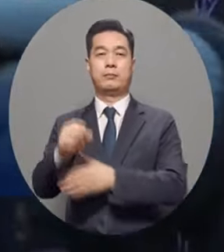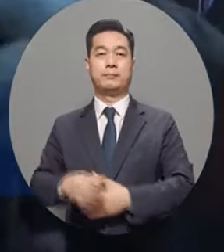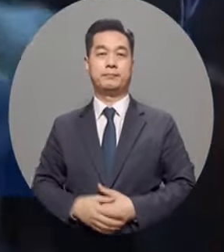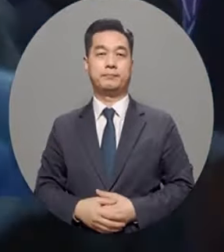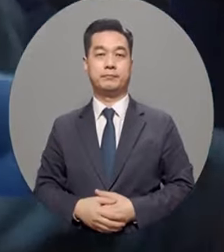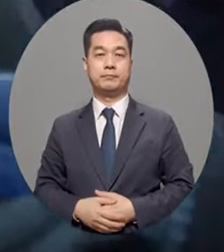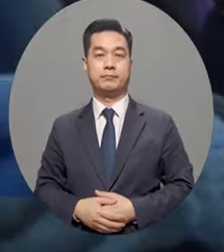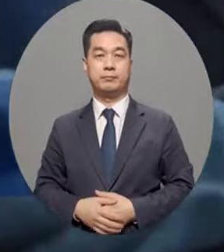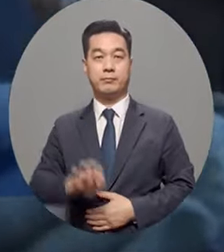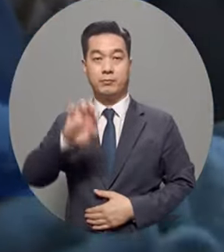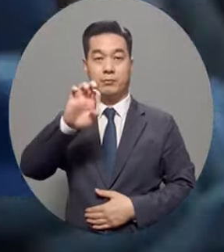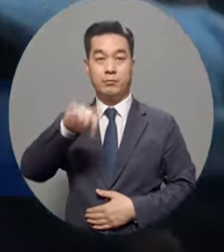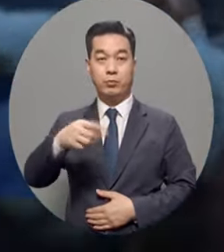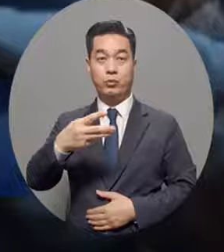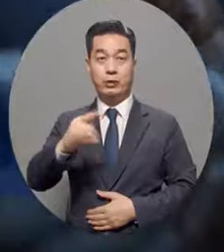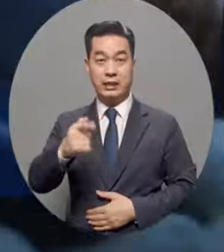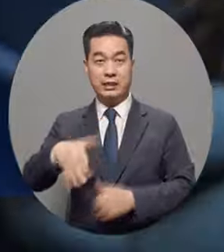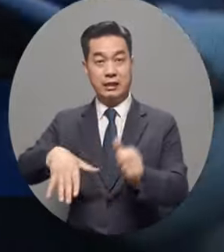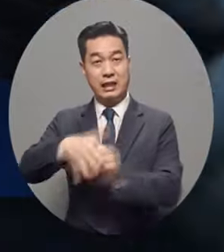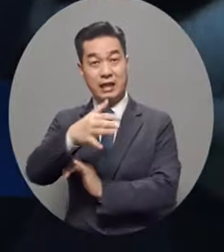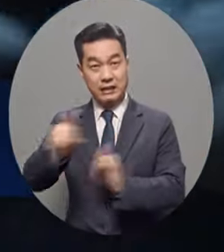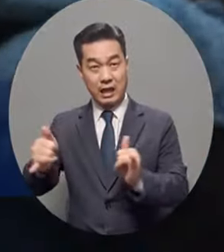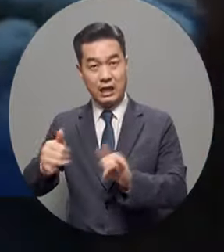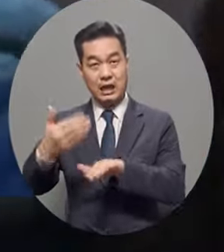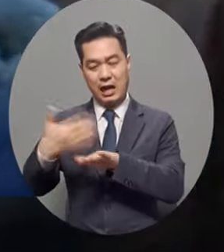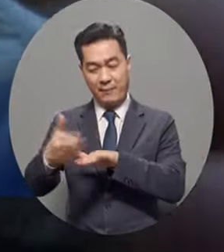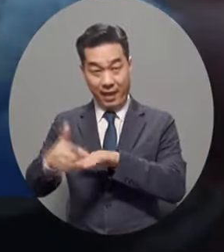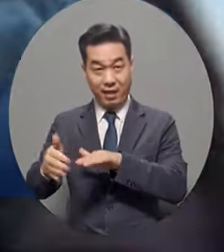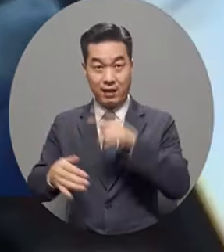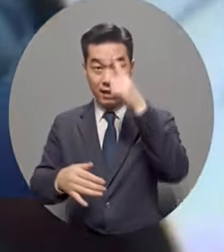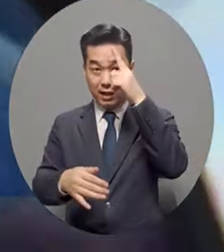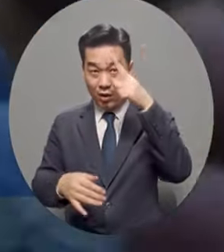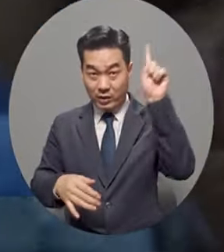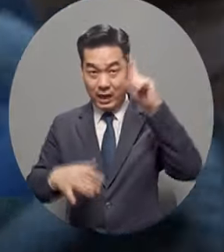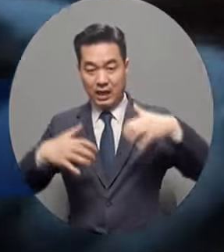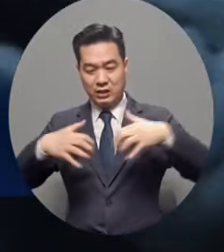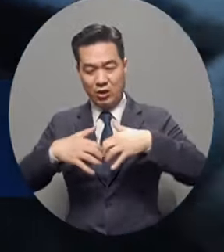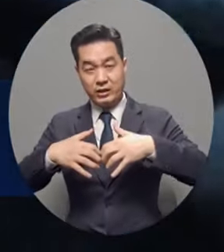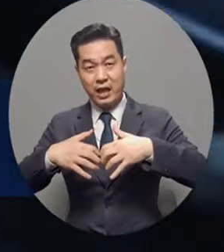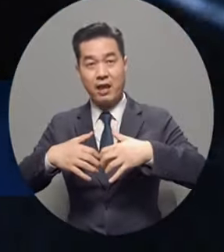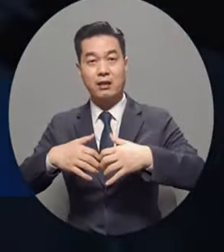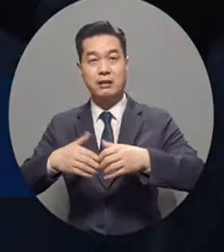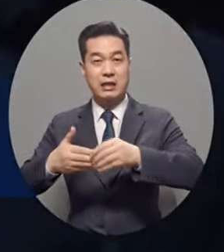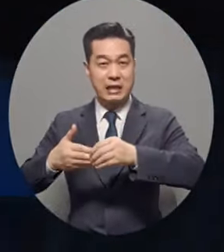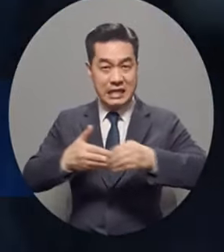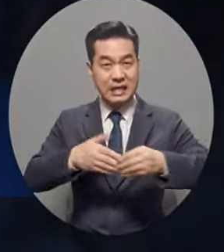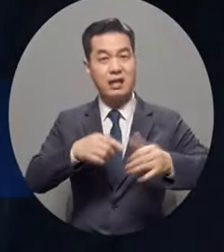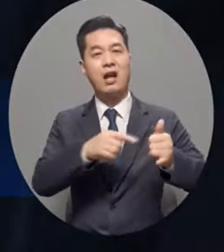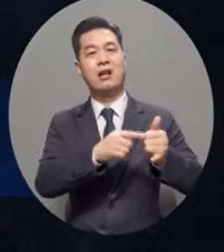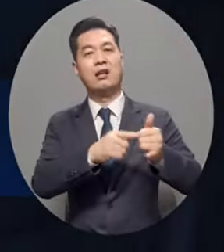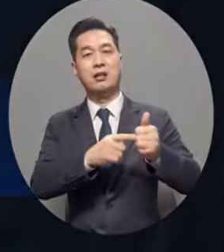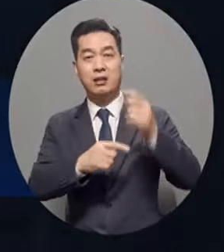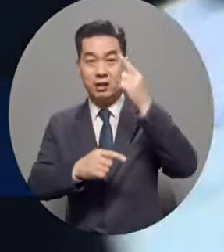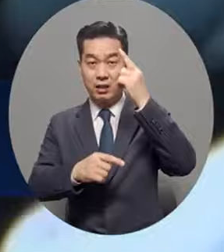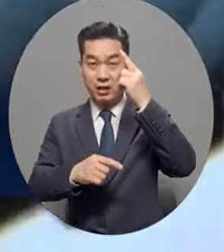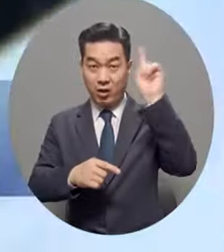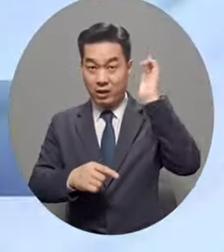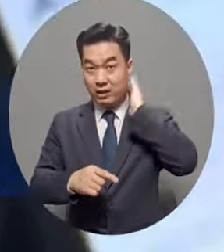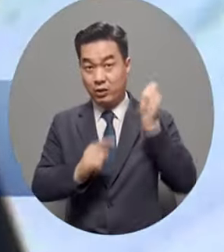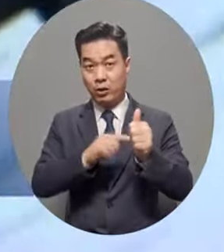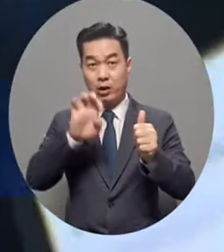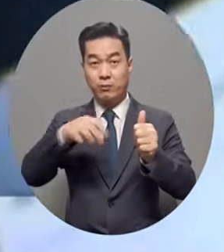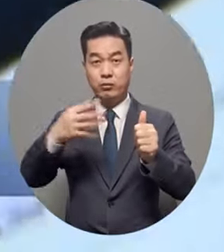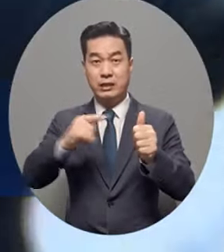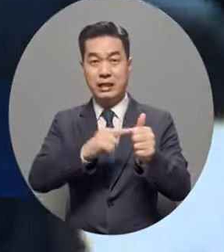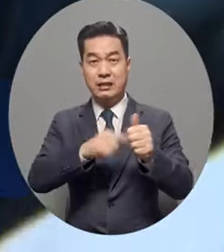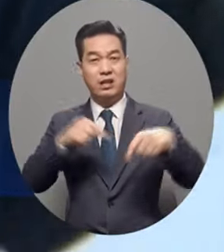no any negotiations and nothing with Mr. Putin because he is a killer. He is a gangster. He is